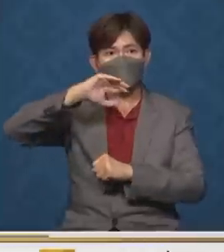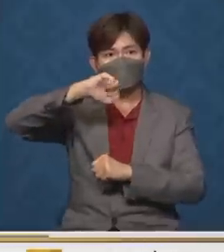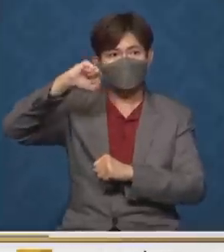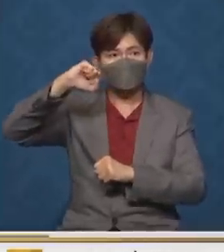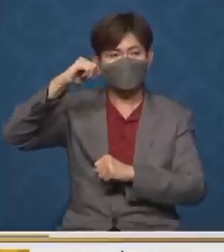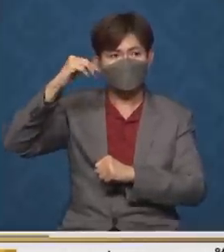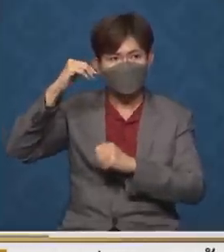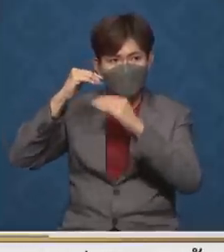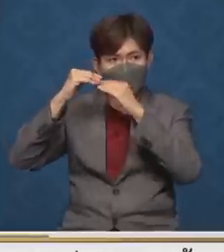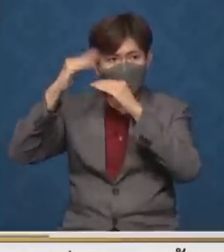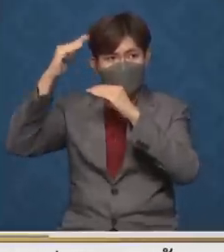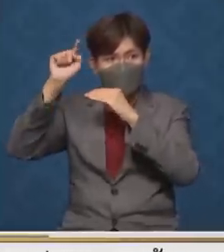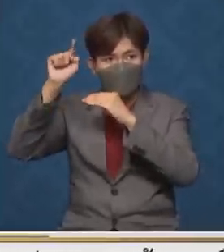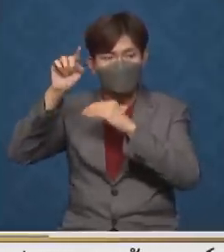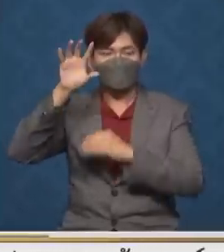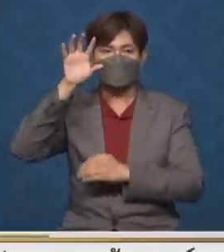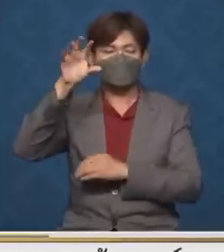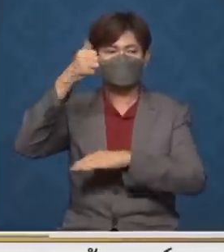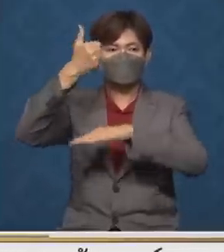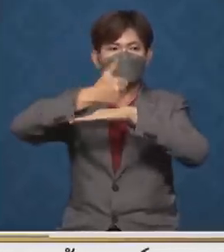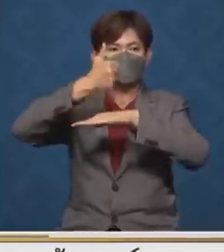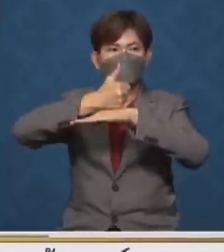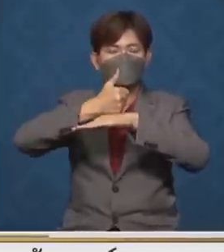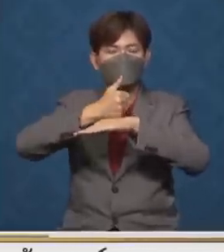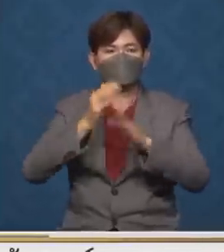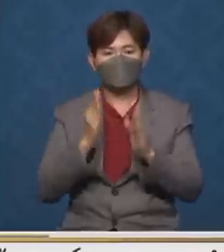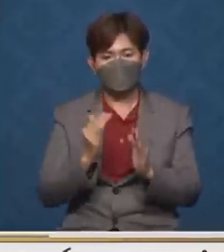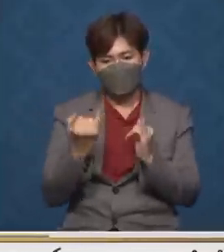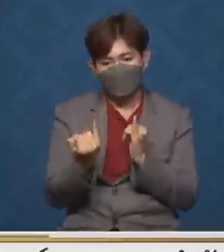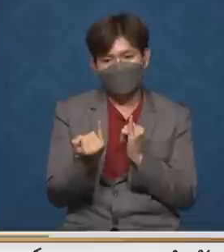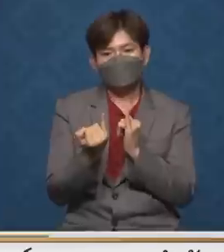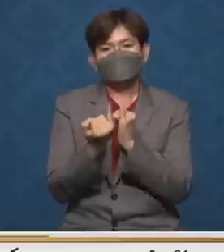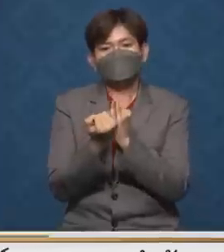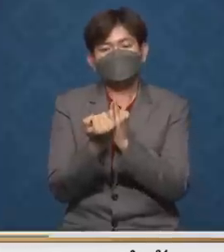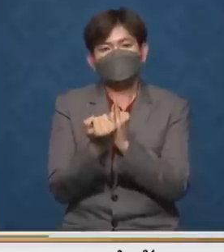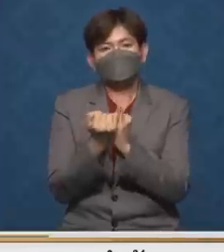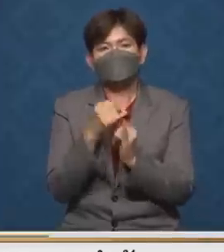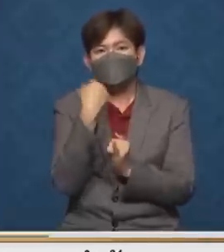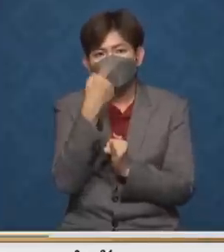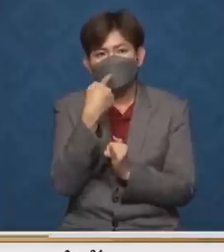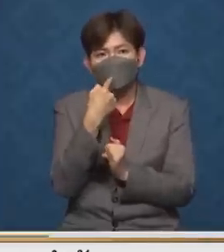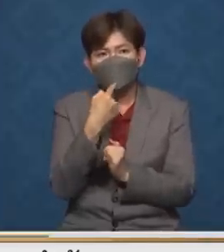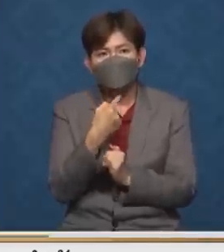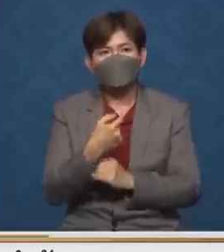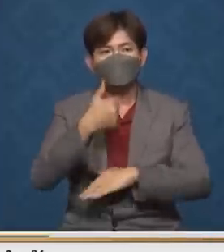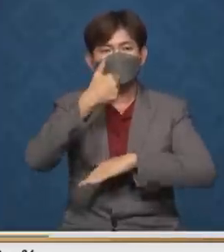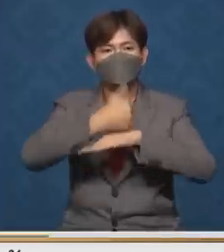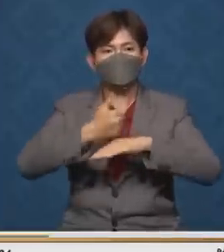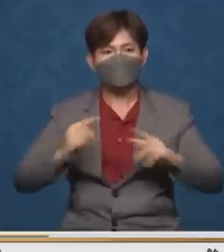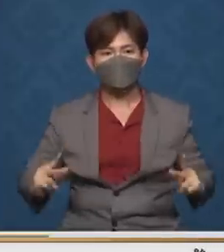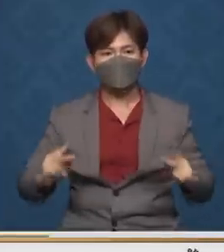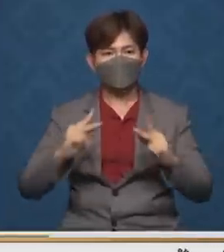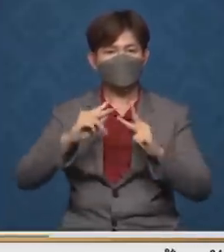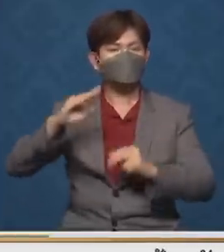และพอเทเทอบ้ยก็เป็นลูกน้อง คนสนิต Joejali kaw digamosรมนติ วาการกnai belong